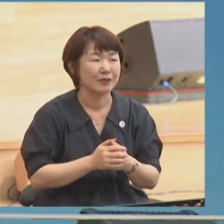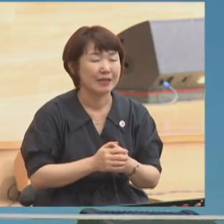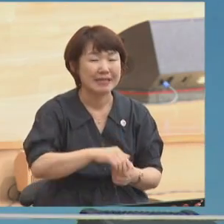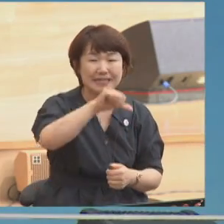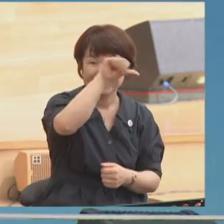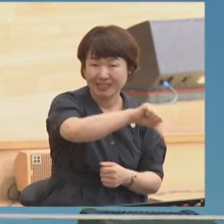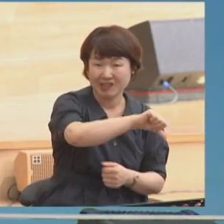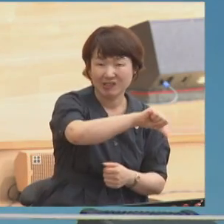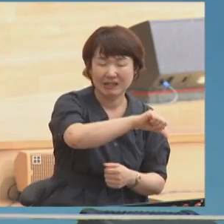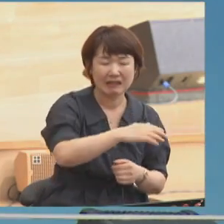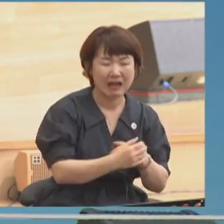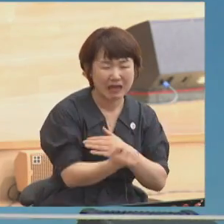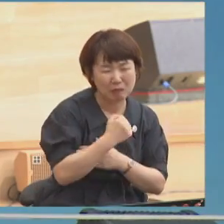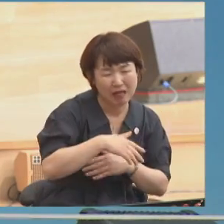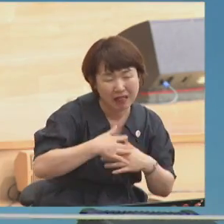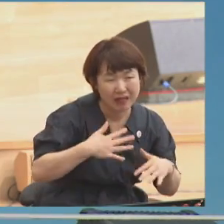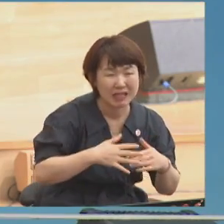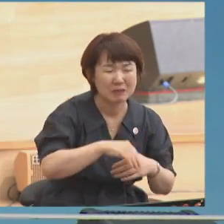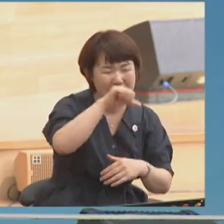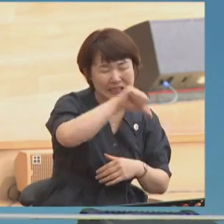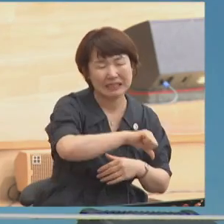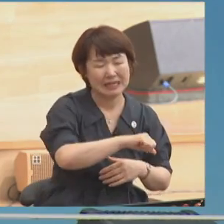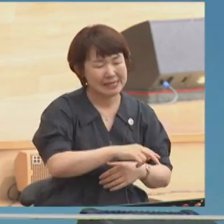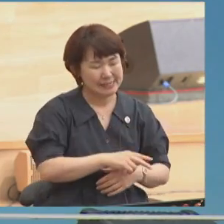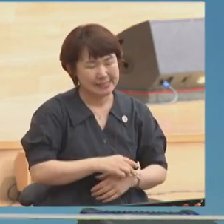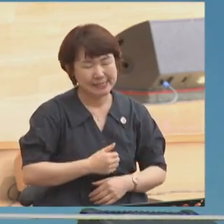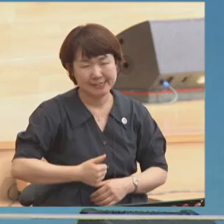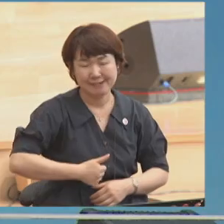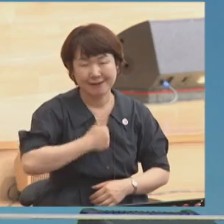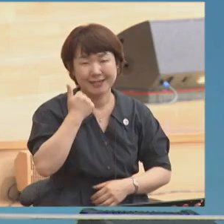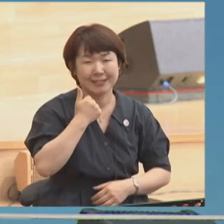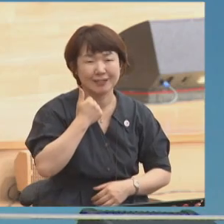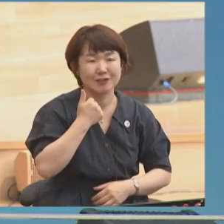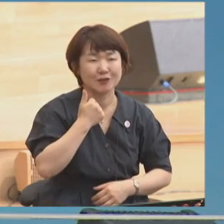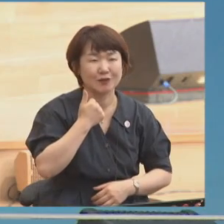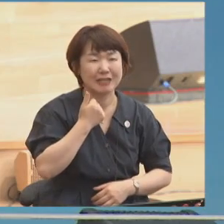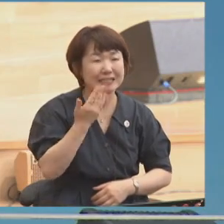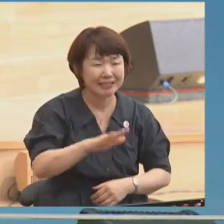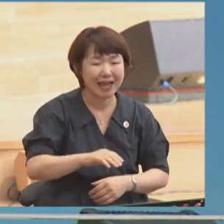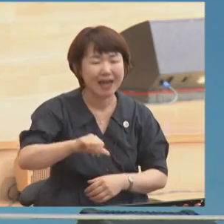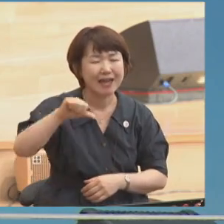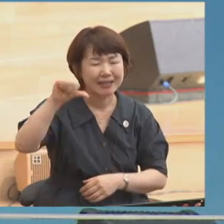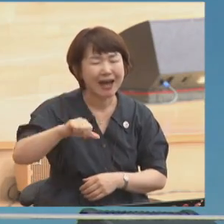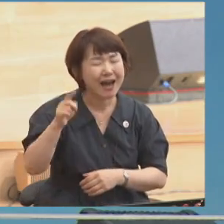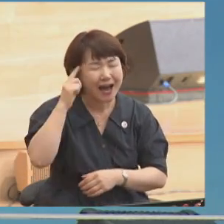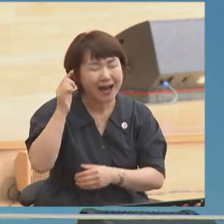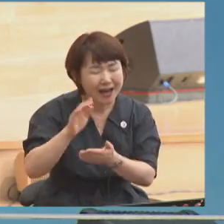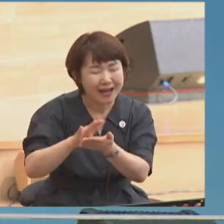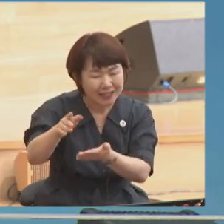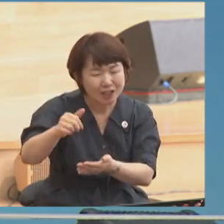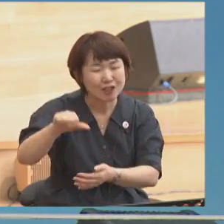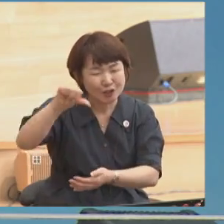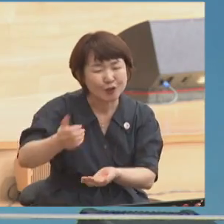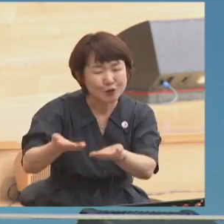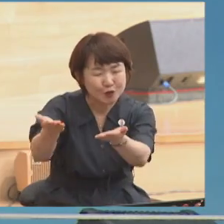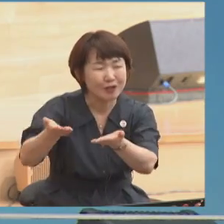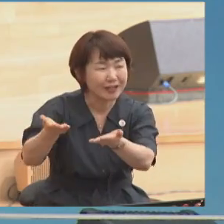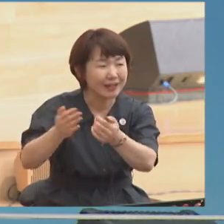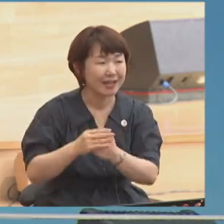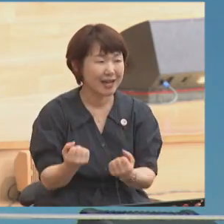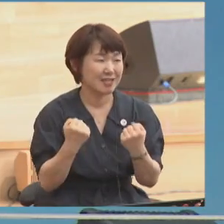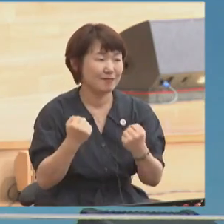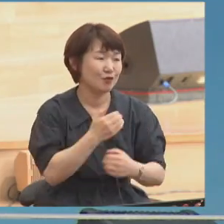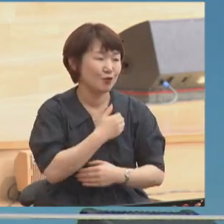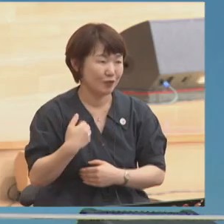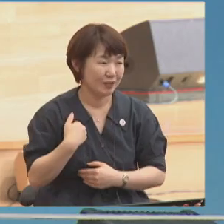지는 것은 힘이 없어서 지는 것이니까 분한 생각이 들죠. 저주는 것은 이길 능력과 힘이